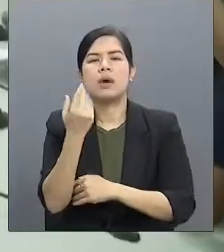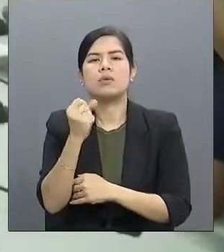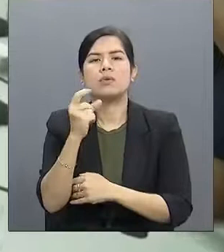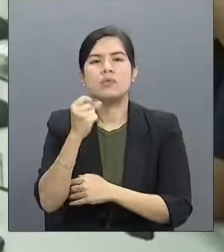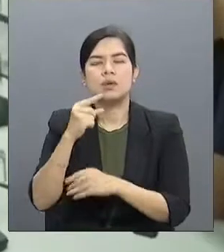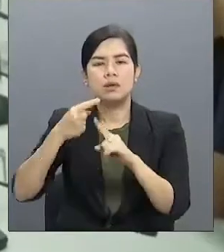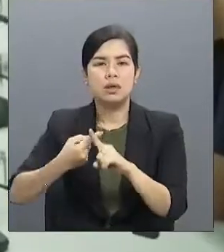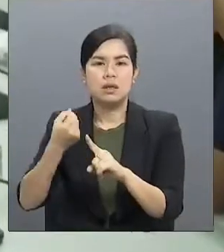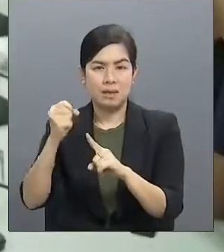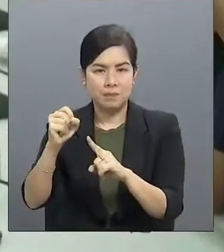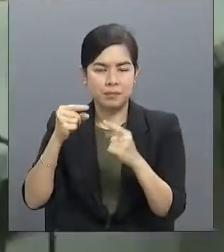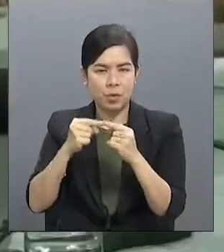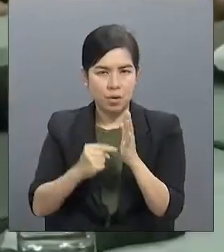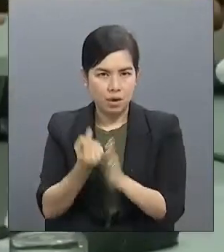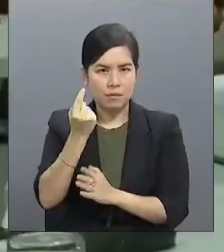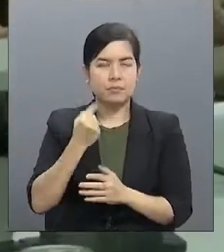าครับ